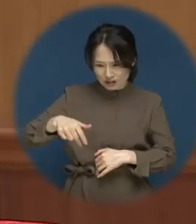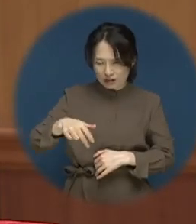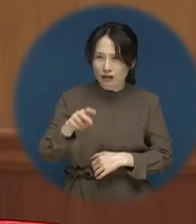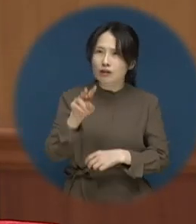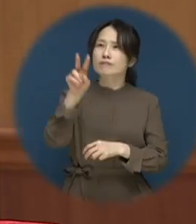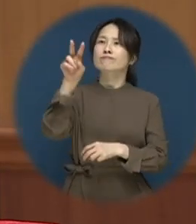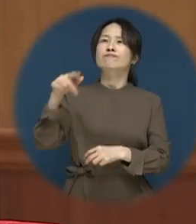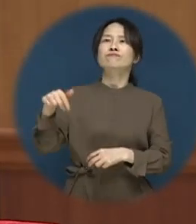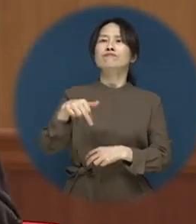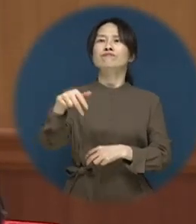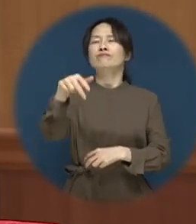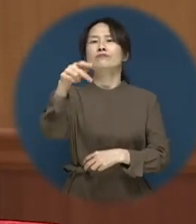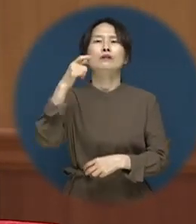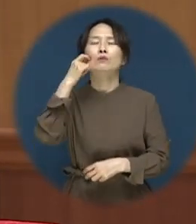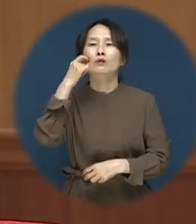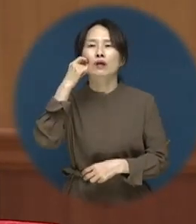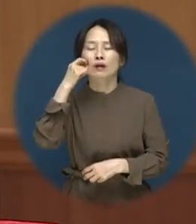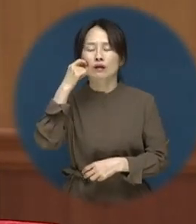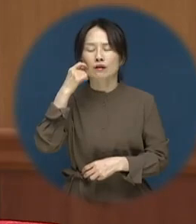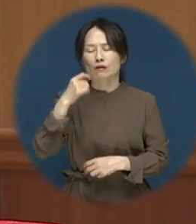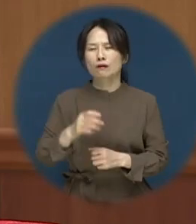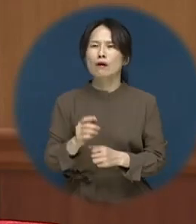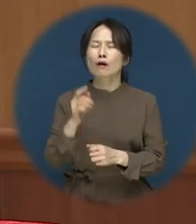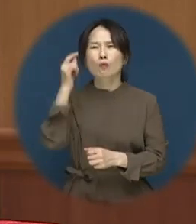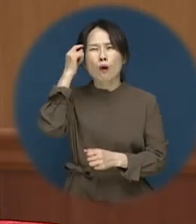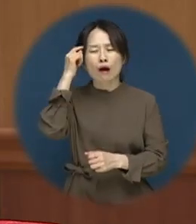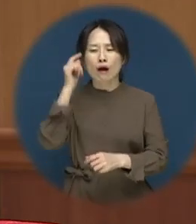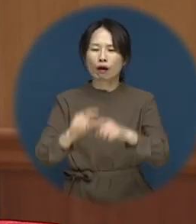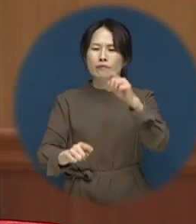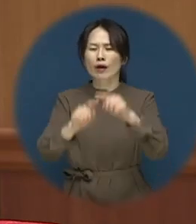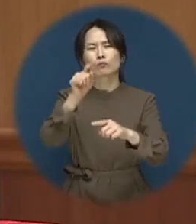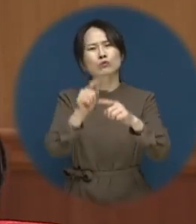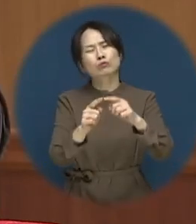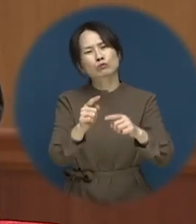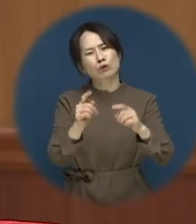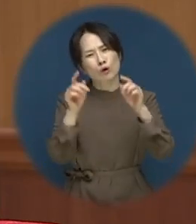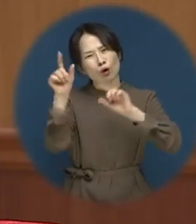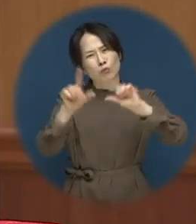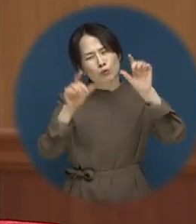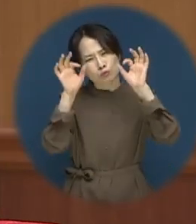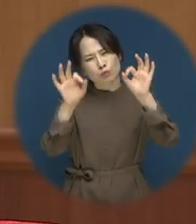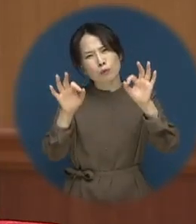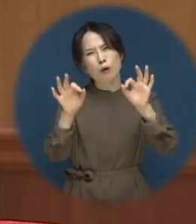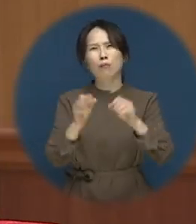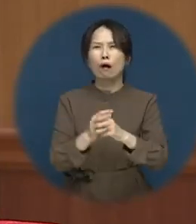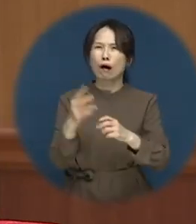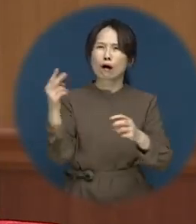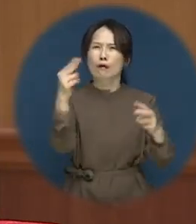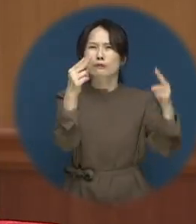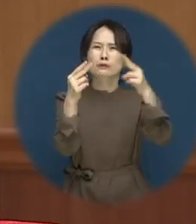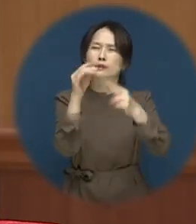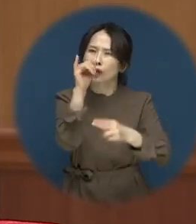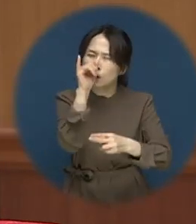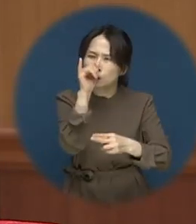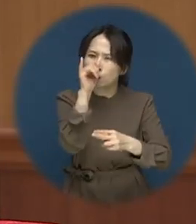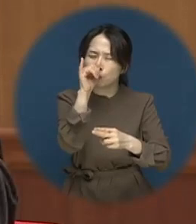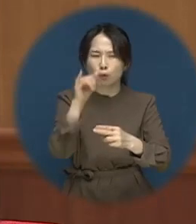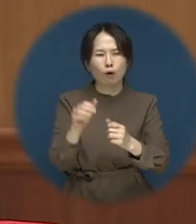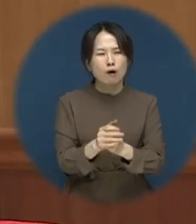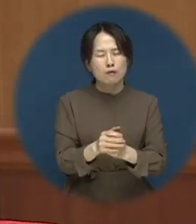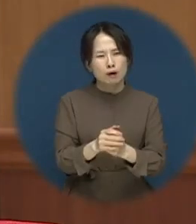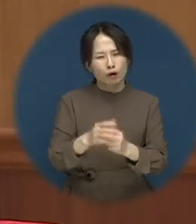쳐다봐요. 아, 왜요? 왜냐면 가로수들이 너무 아파 보여 갖고 너무 마구 자르고 그 환경이 안 좋아서